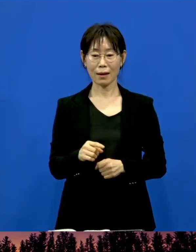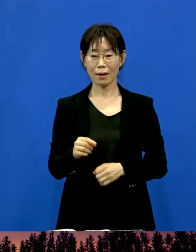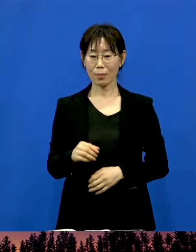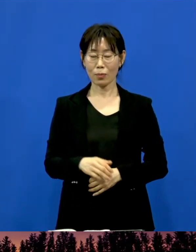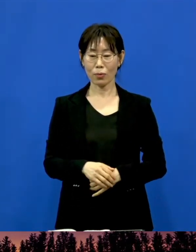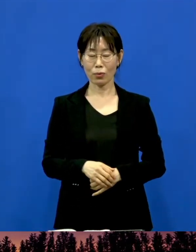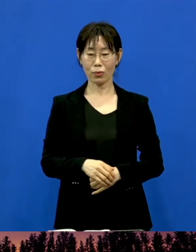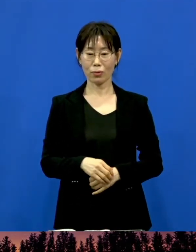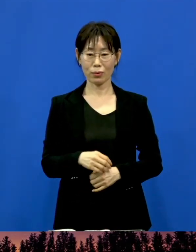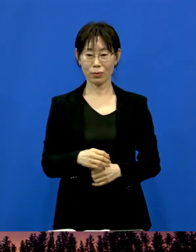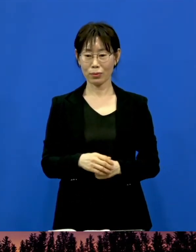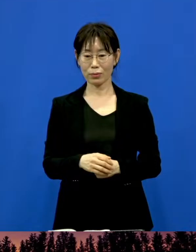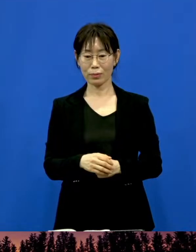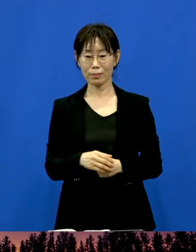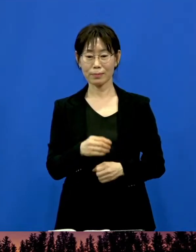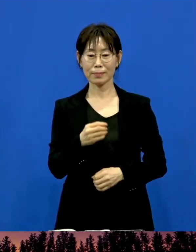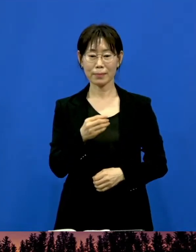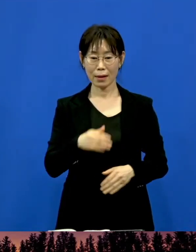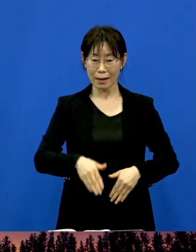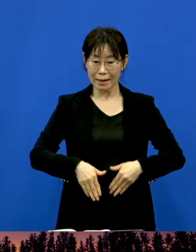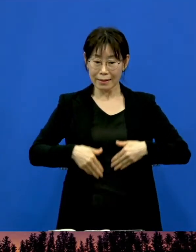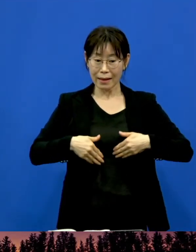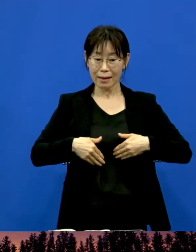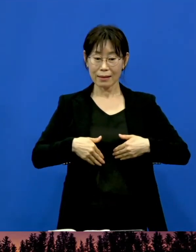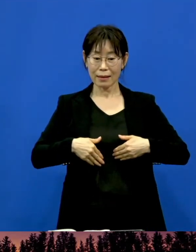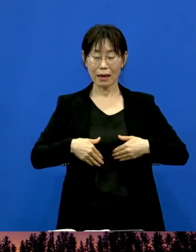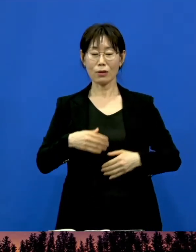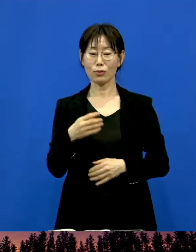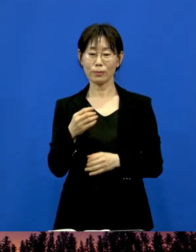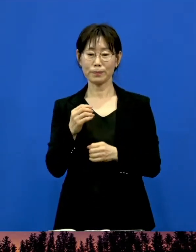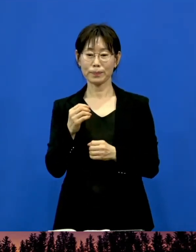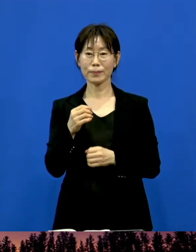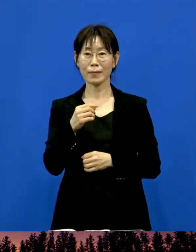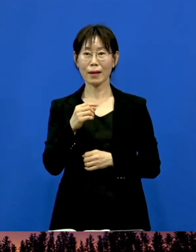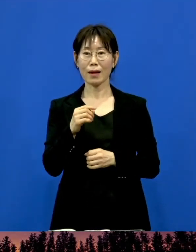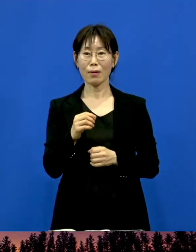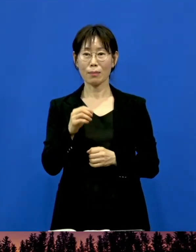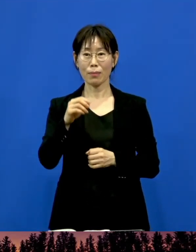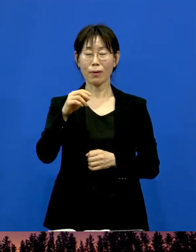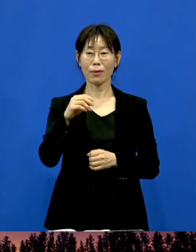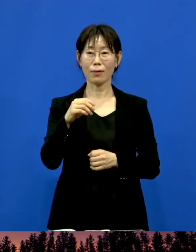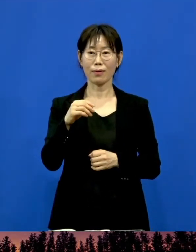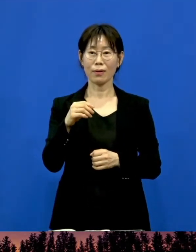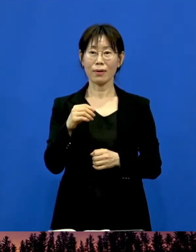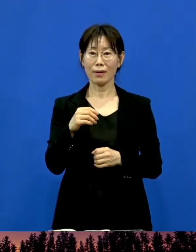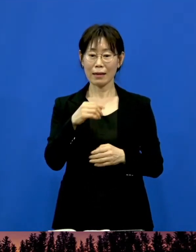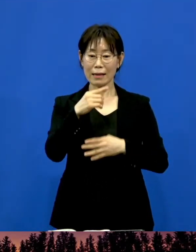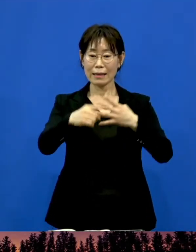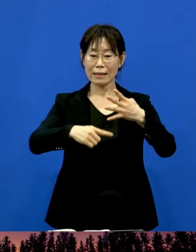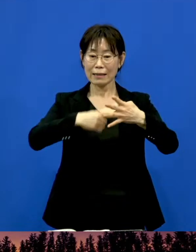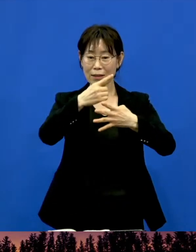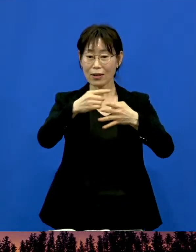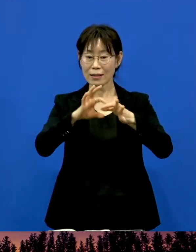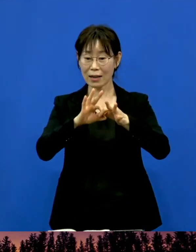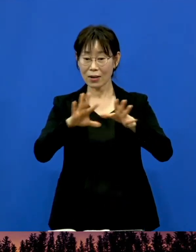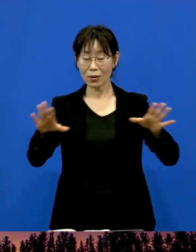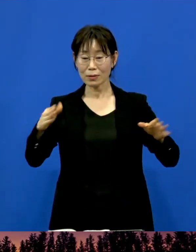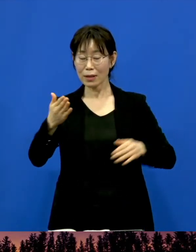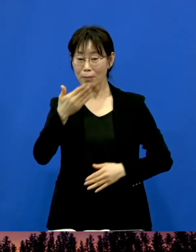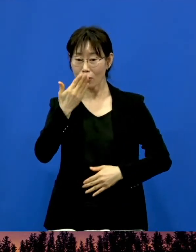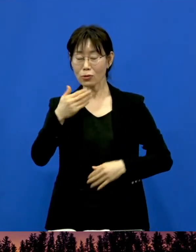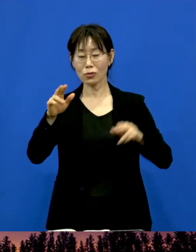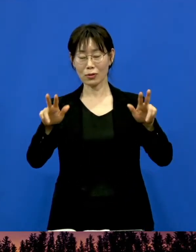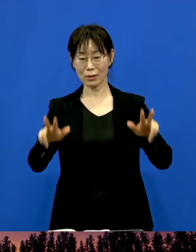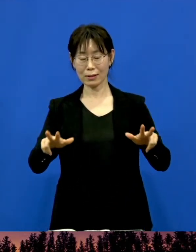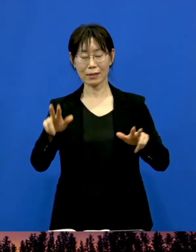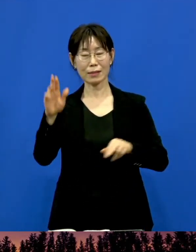언제든지 내가 욕구하는 대로 내 손에 쥘 수 있는 세상. 그리고 색다른 것을 찾아 헤매는, 여기에서 이제